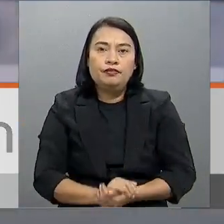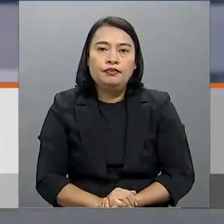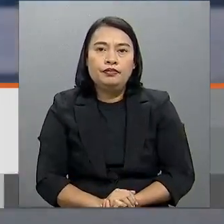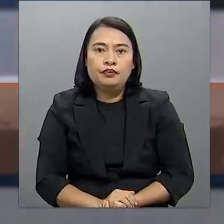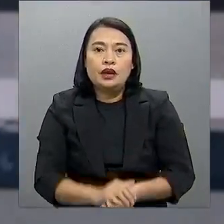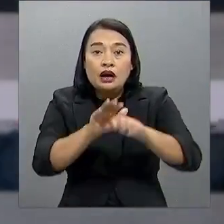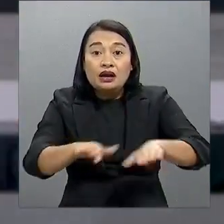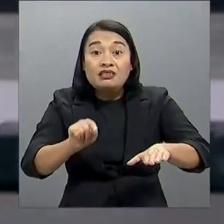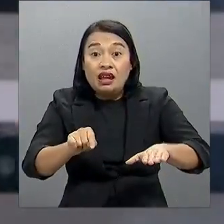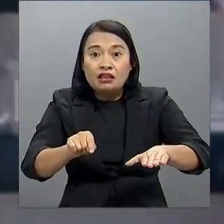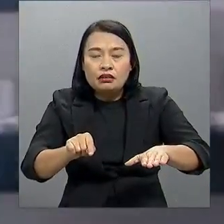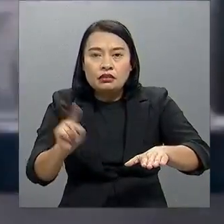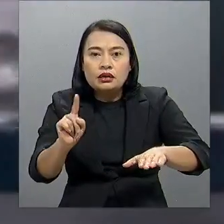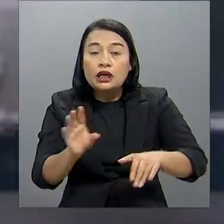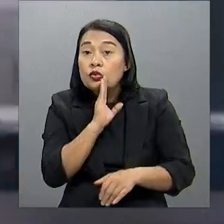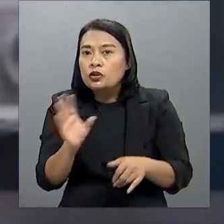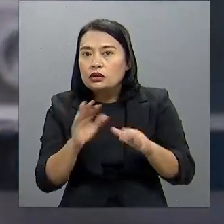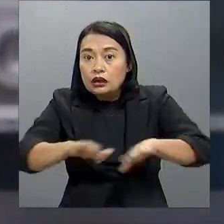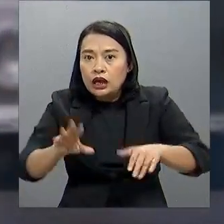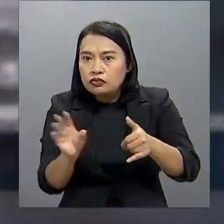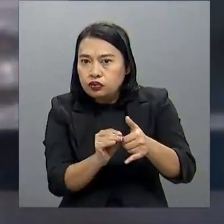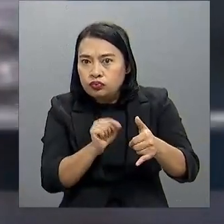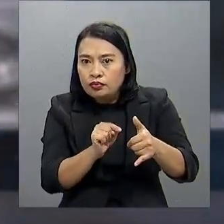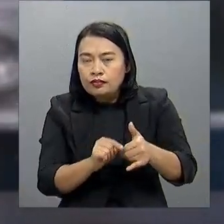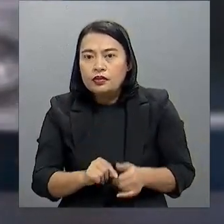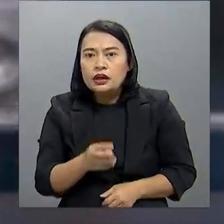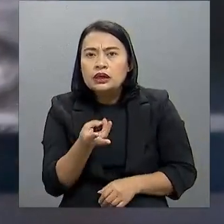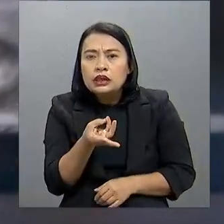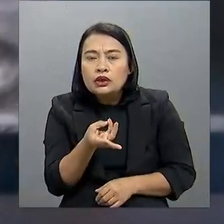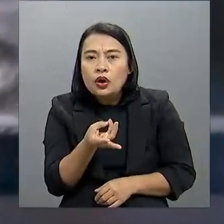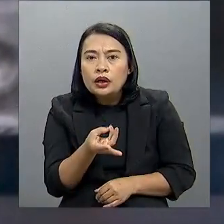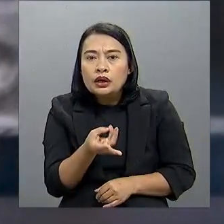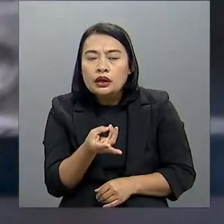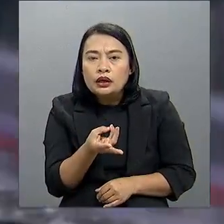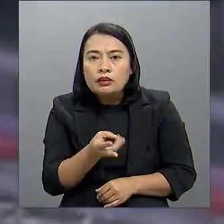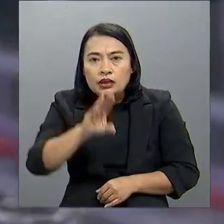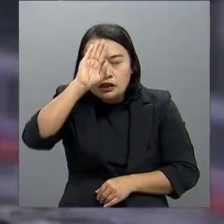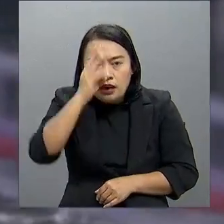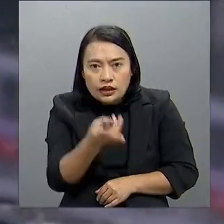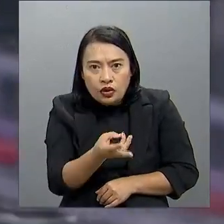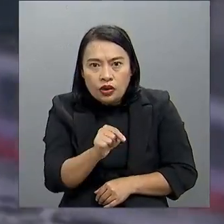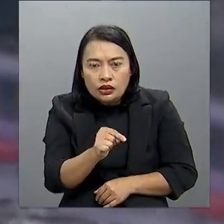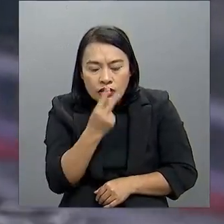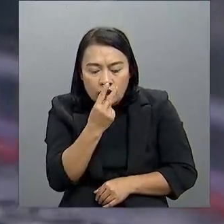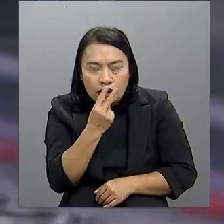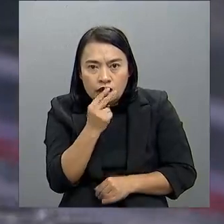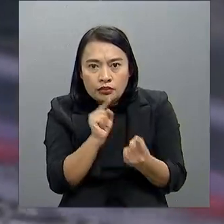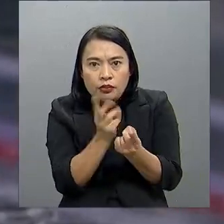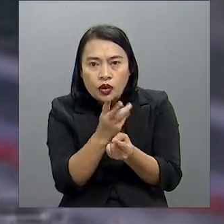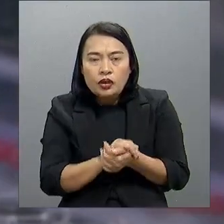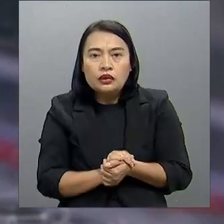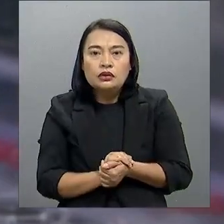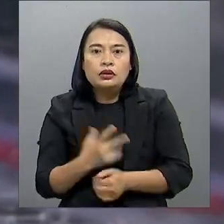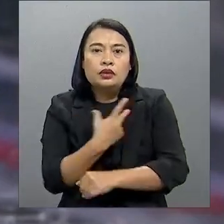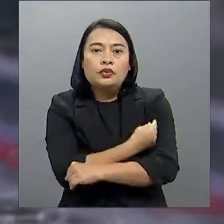หากเด็กติดเชื้อนะครับโรคจะไม่รุนแรงมีอาการน้อยไม่มีข้อบ่งชี้ที่จะให้ในเด็ดและขณะนี้